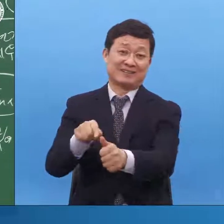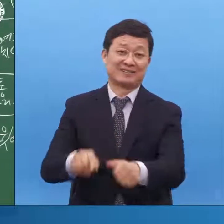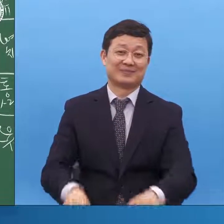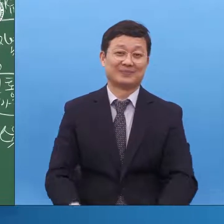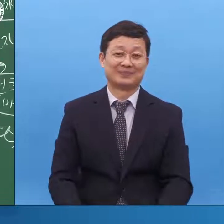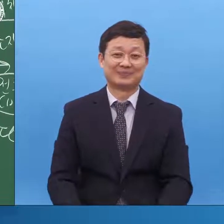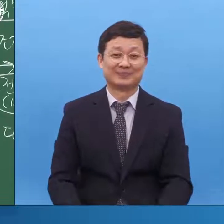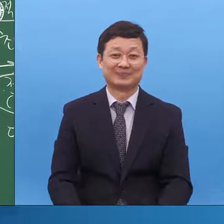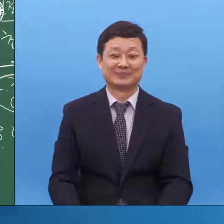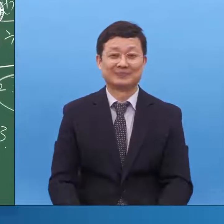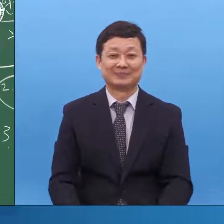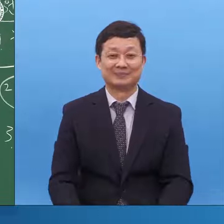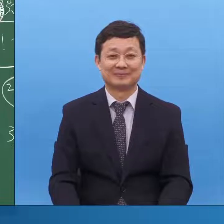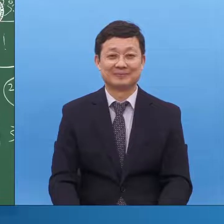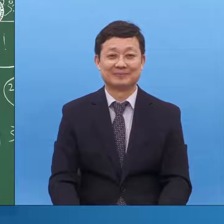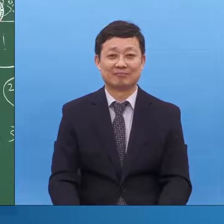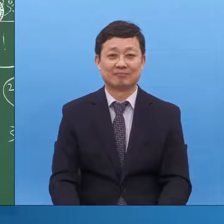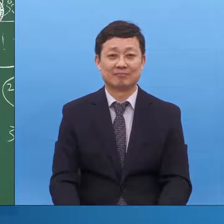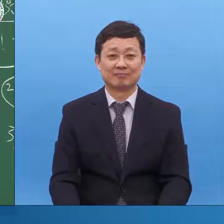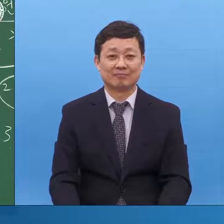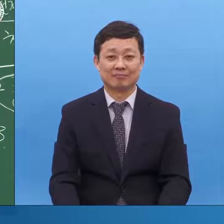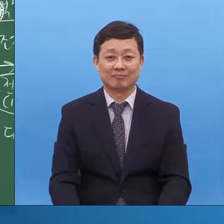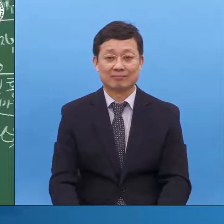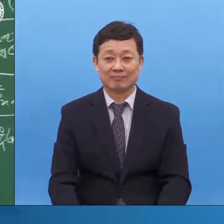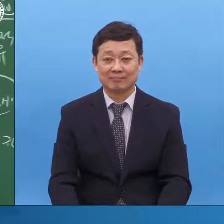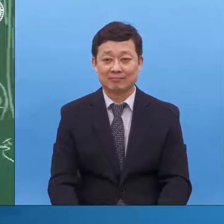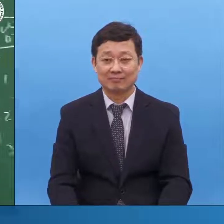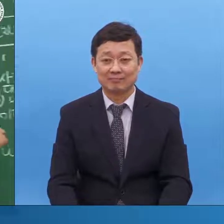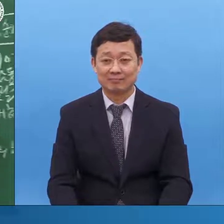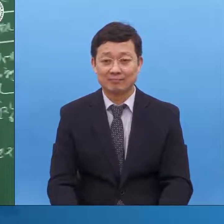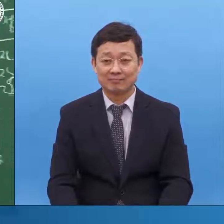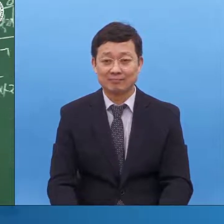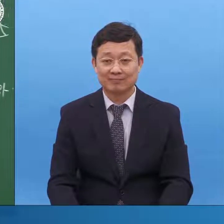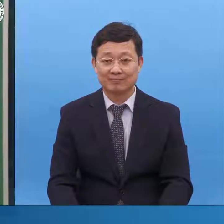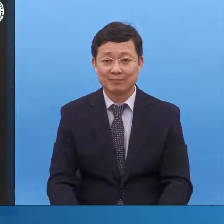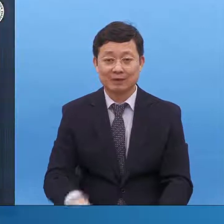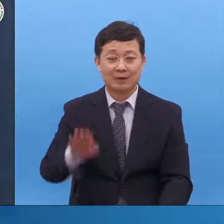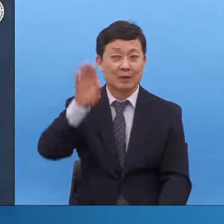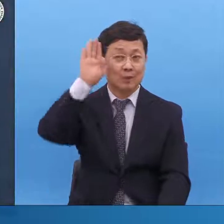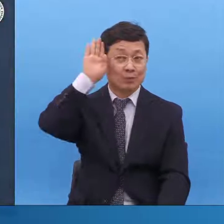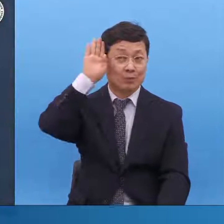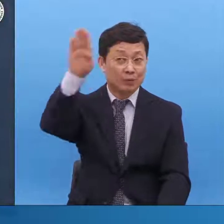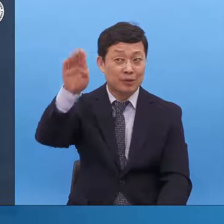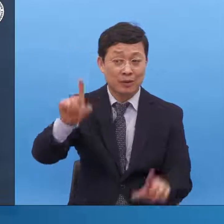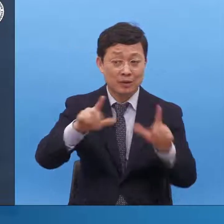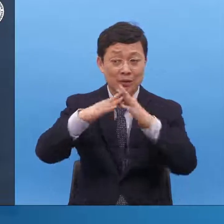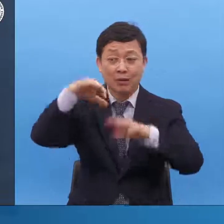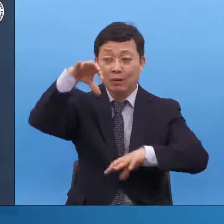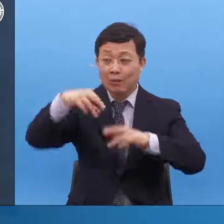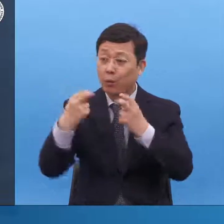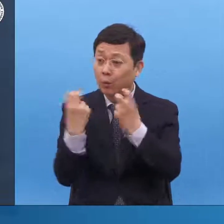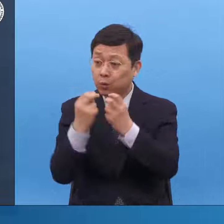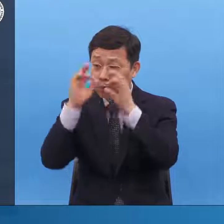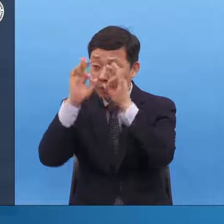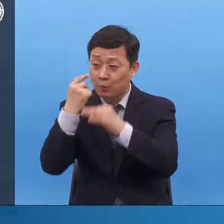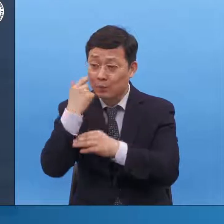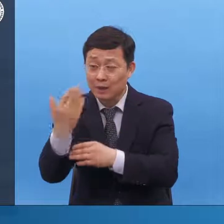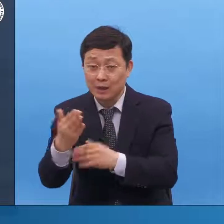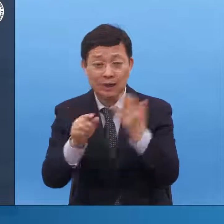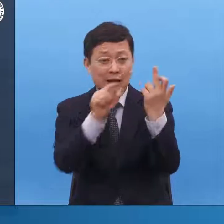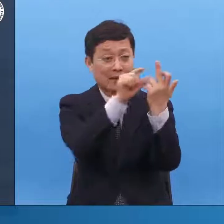is recorded there. 자, 미래 현장은 어떻게 봅니까? How do you see the future field then? 갈보리산,